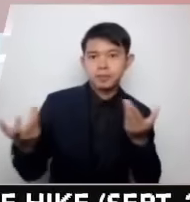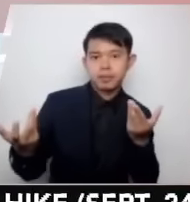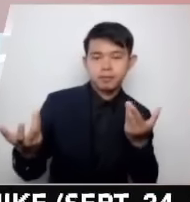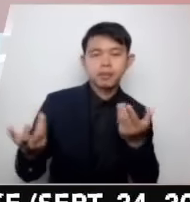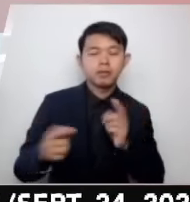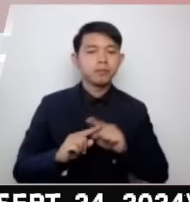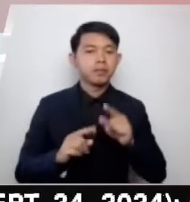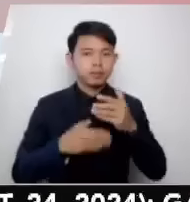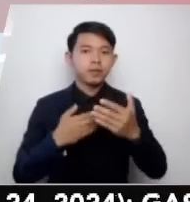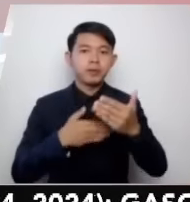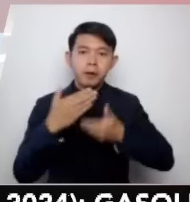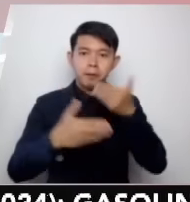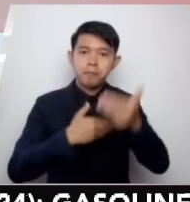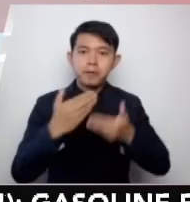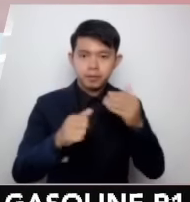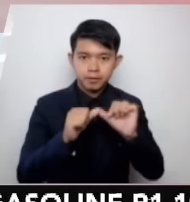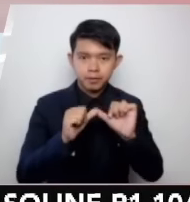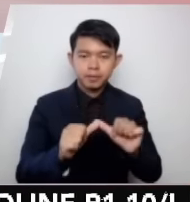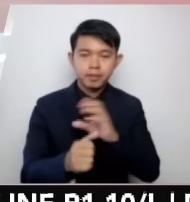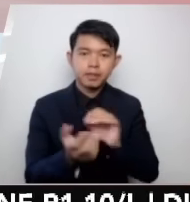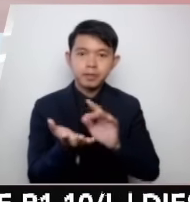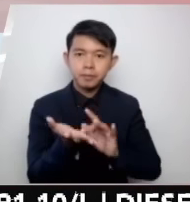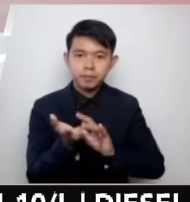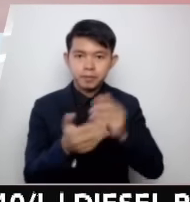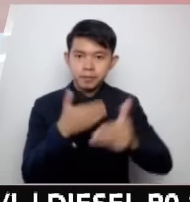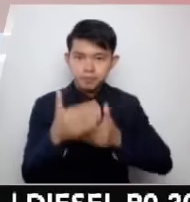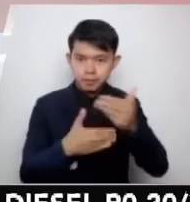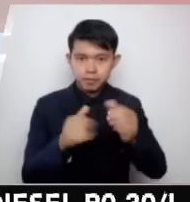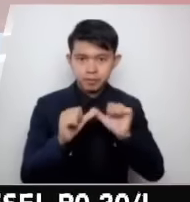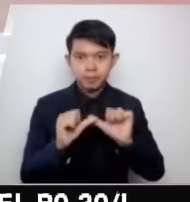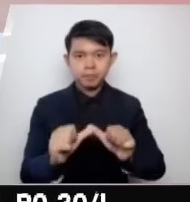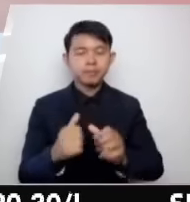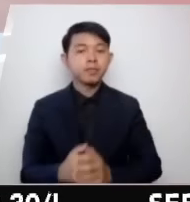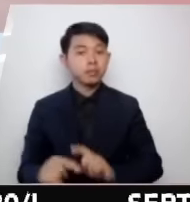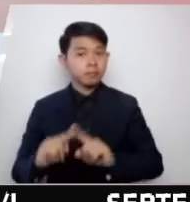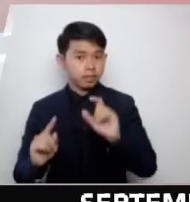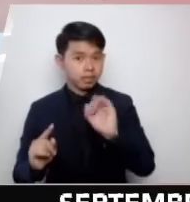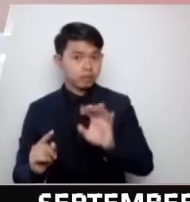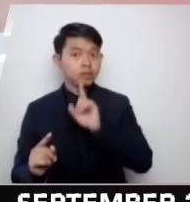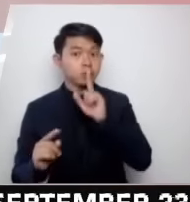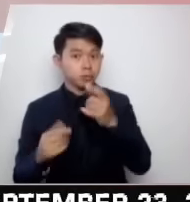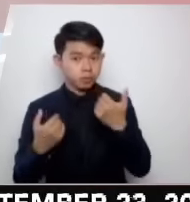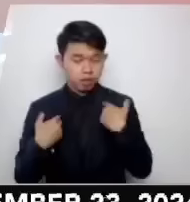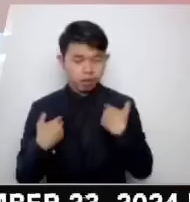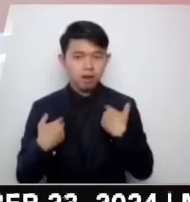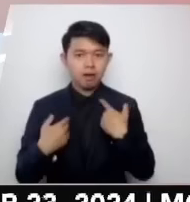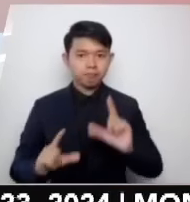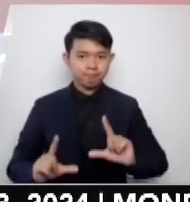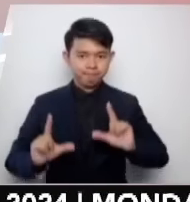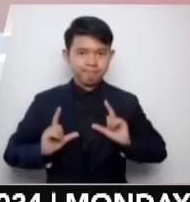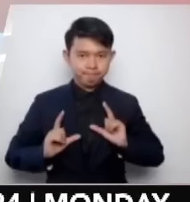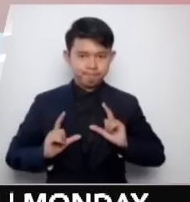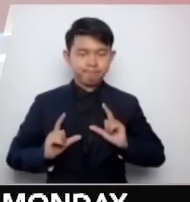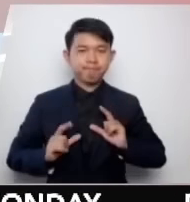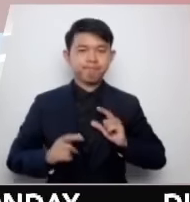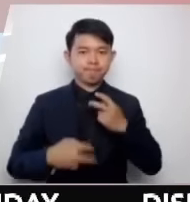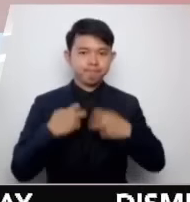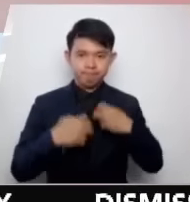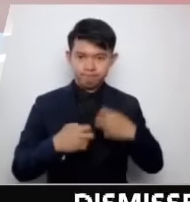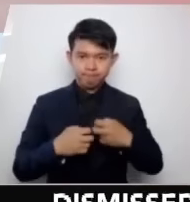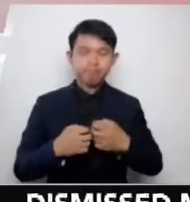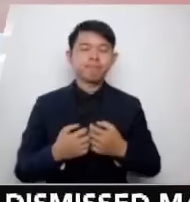medical procedures sa BJMP. At kung makumpirma po natin ito, kung negative, ihahalo po siya within the day